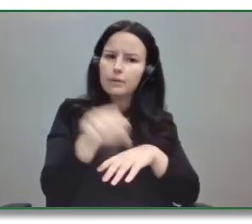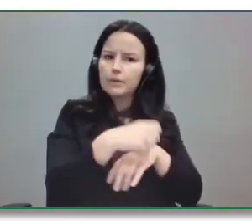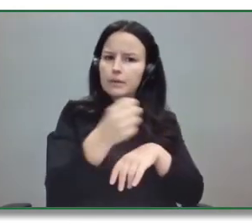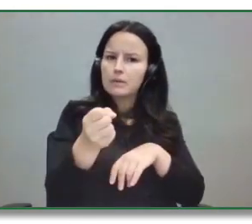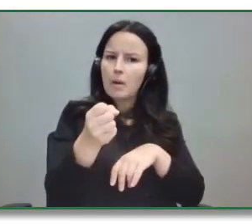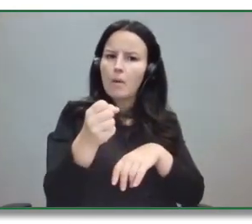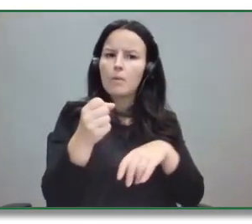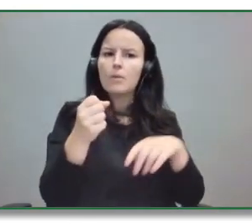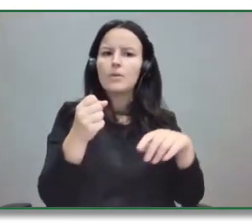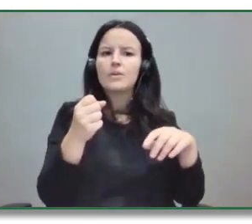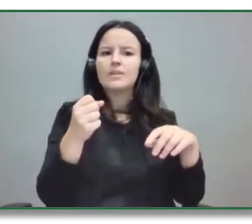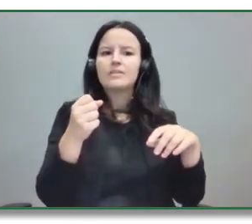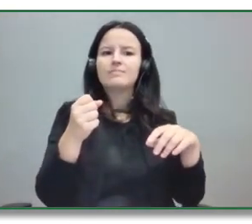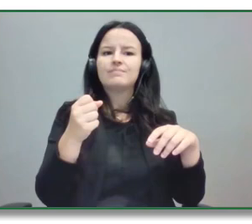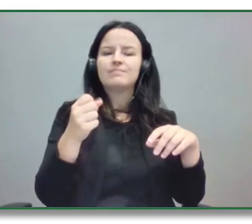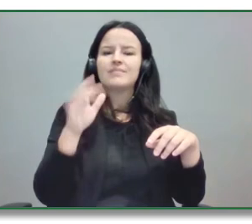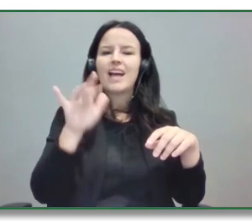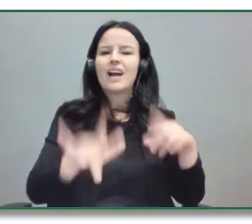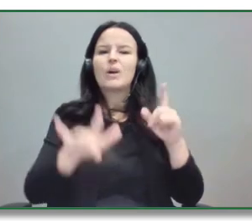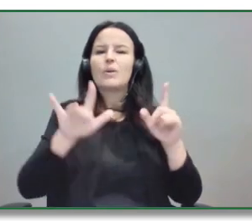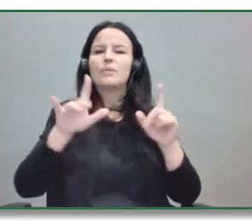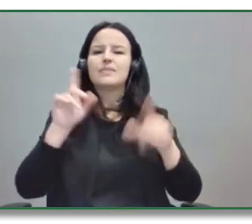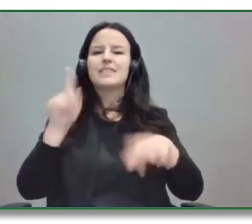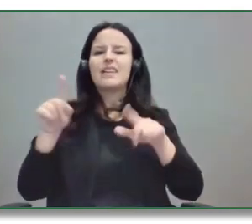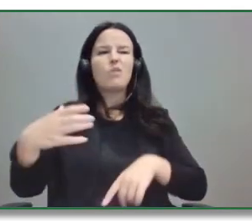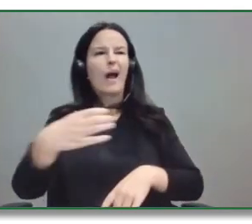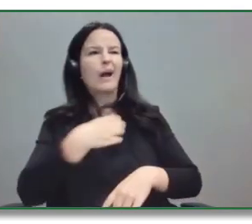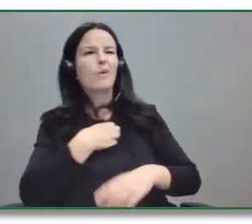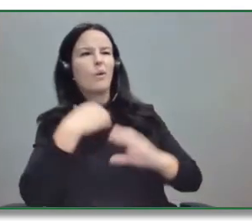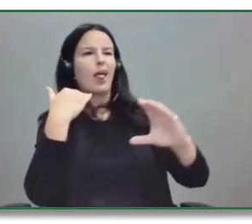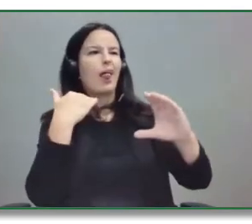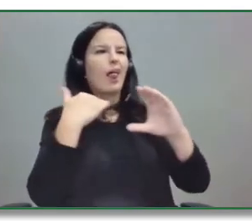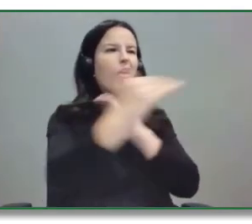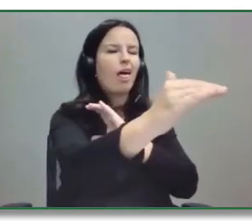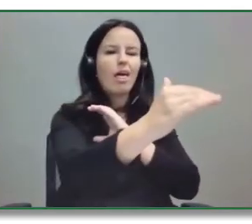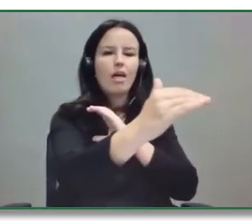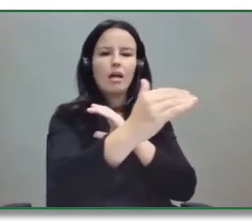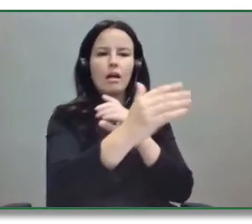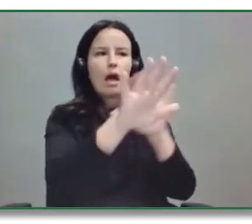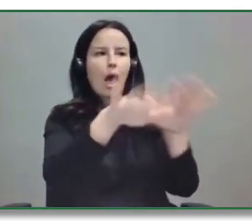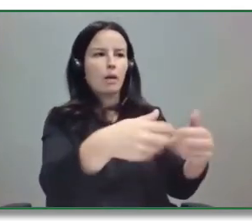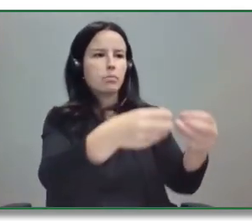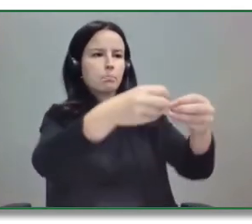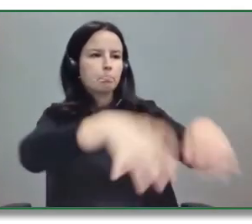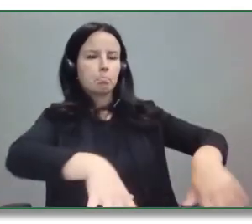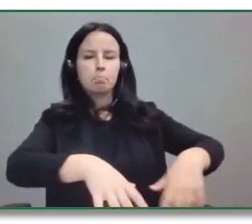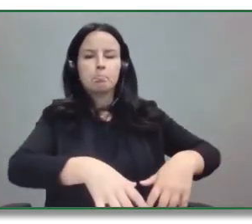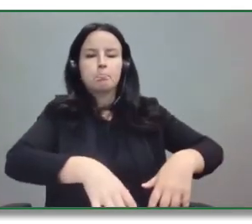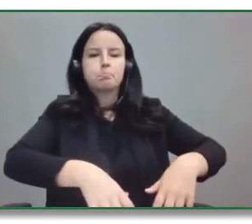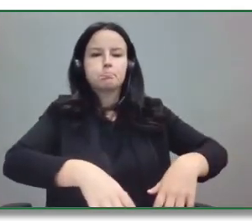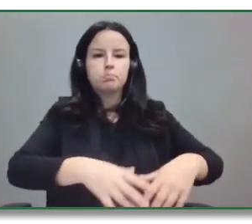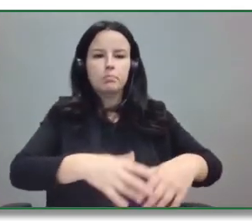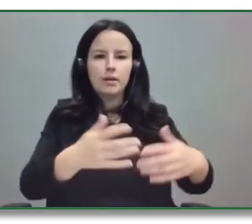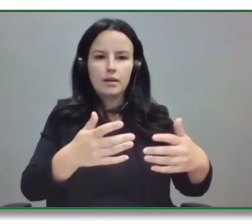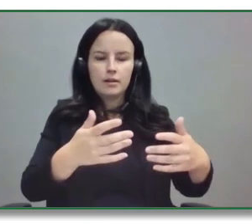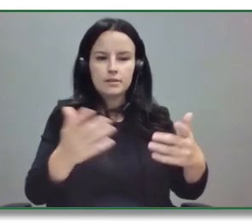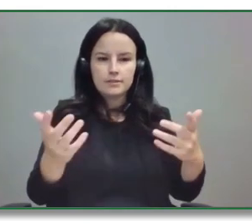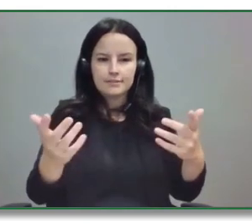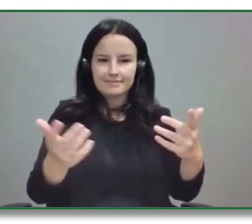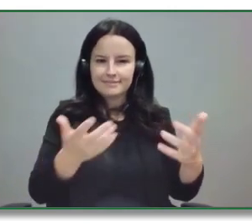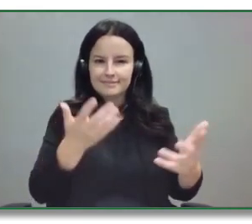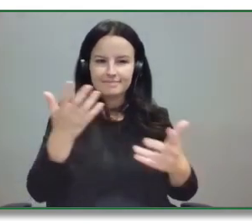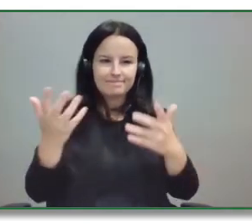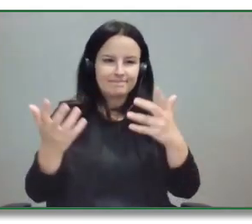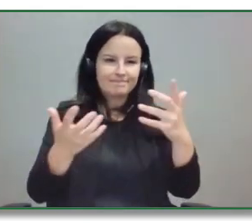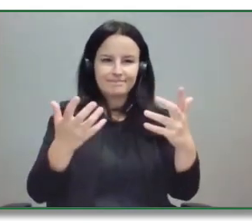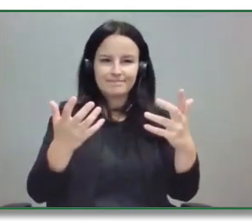Parfois, vous savez, les plaintes dans les courriels peuvent se perdre dans la masse, donc des choses qui